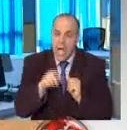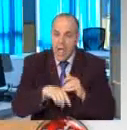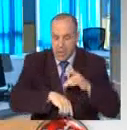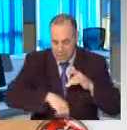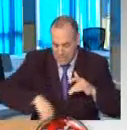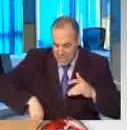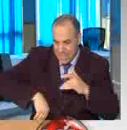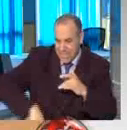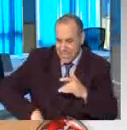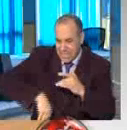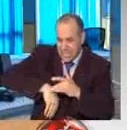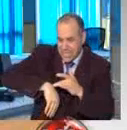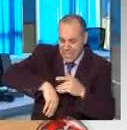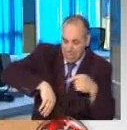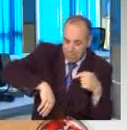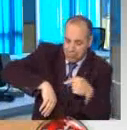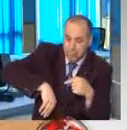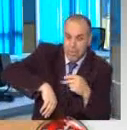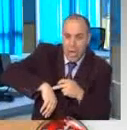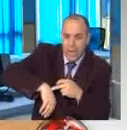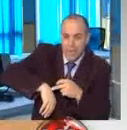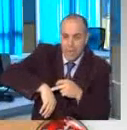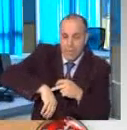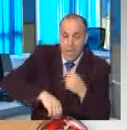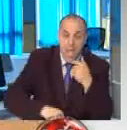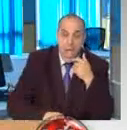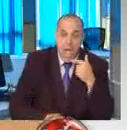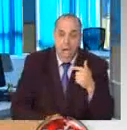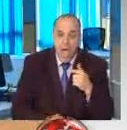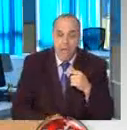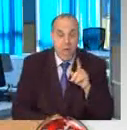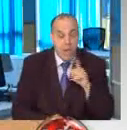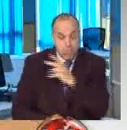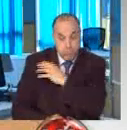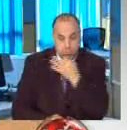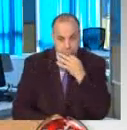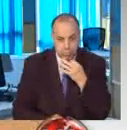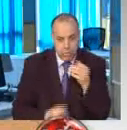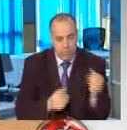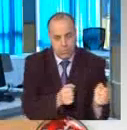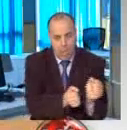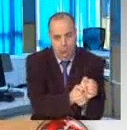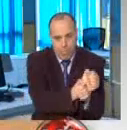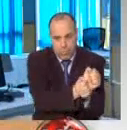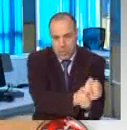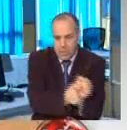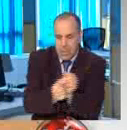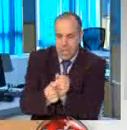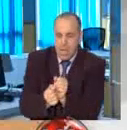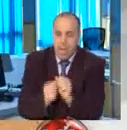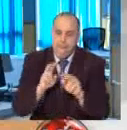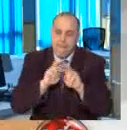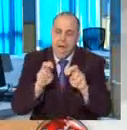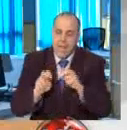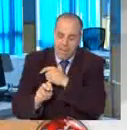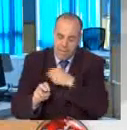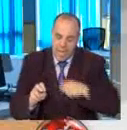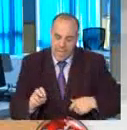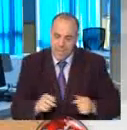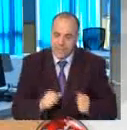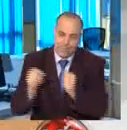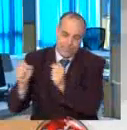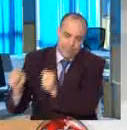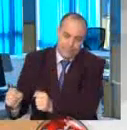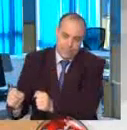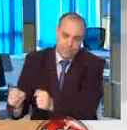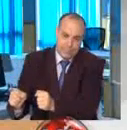على مستوى أسفل الرجل اليمنى. وأضاف الوسلاتي أنه تم تسليم الموقوف إلى فرقة الأبحاث والتفتيش للحرس